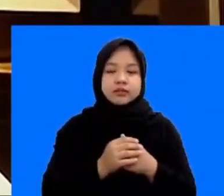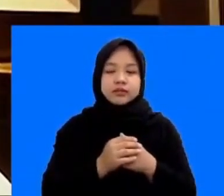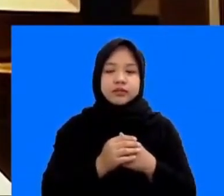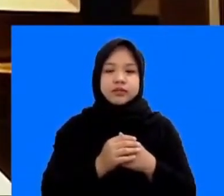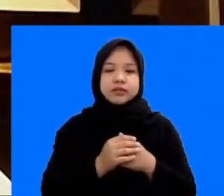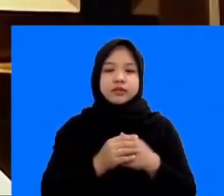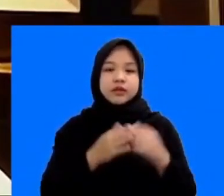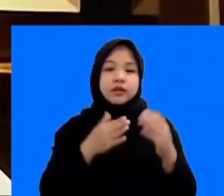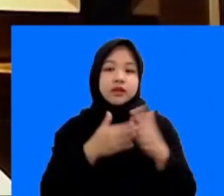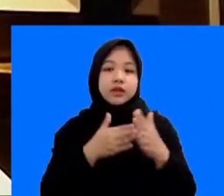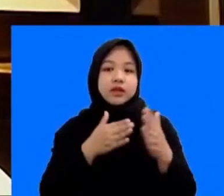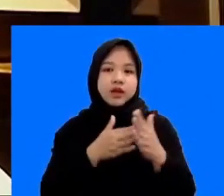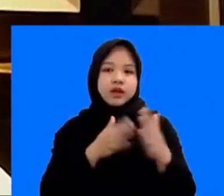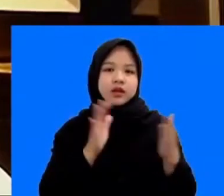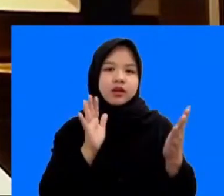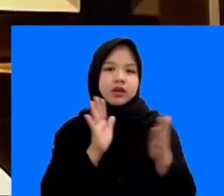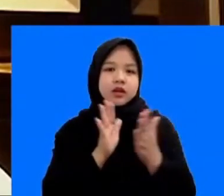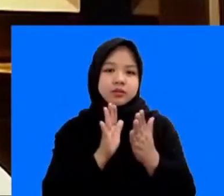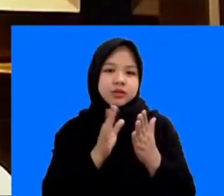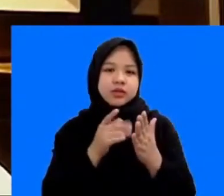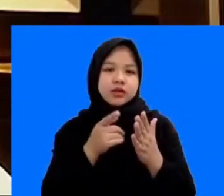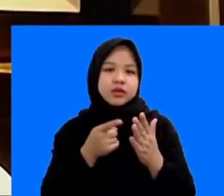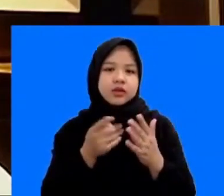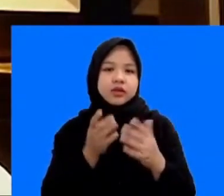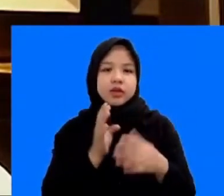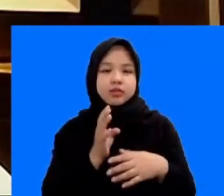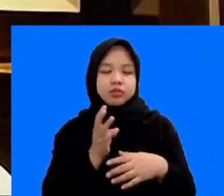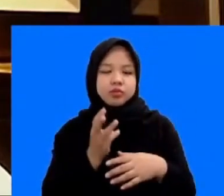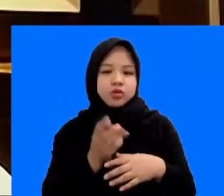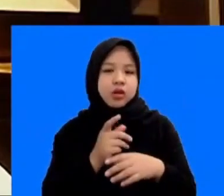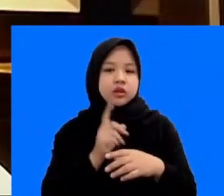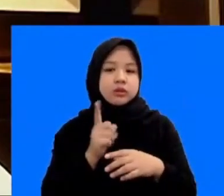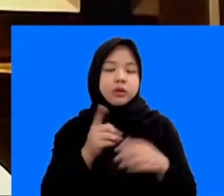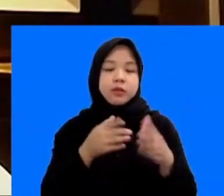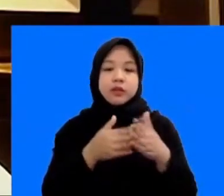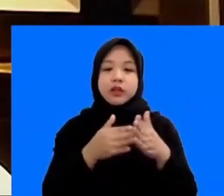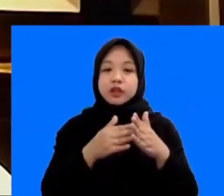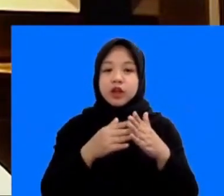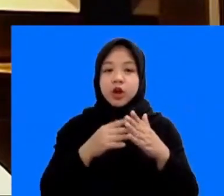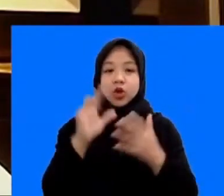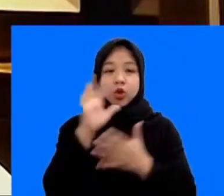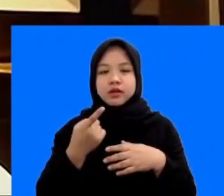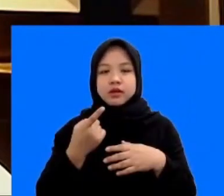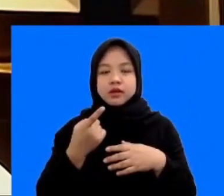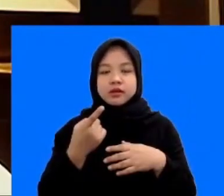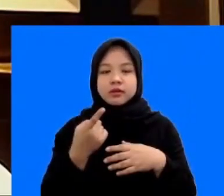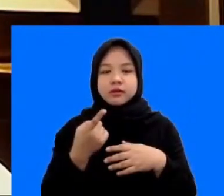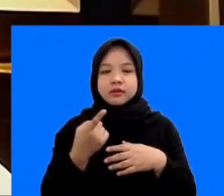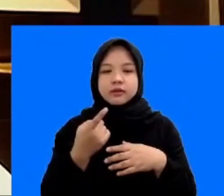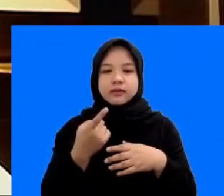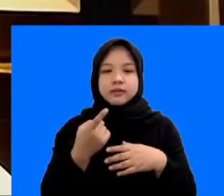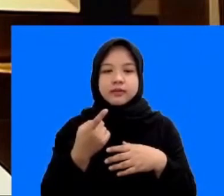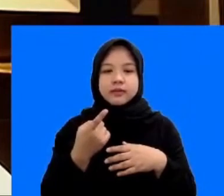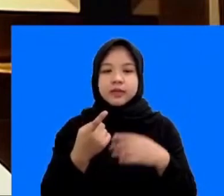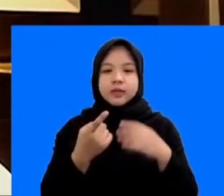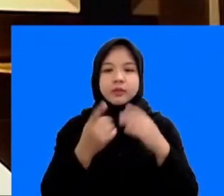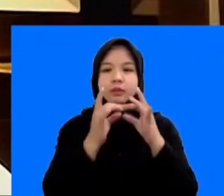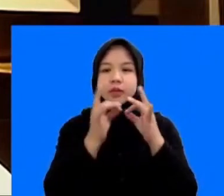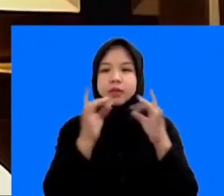bukan tantangan yang ringan yang sangat kompleks samping kita berhadapan dengan berbagai